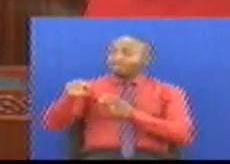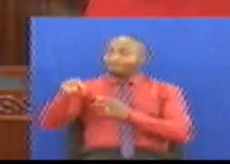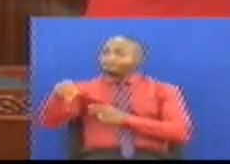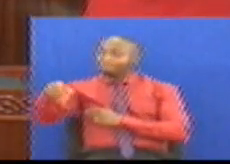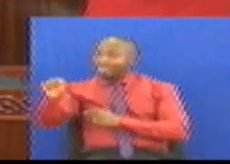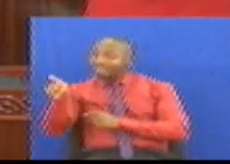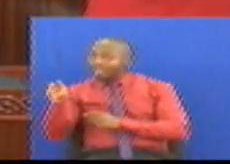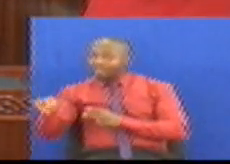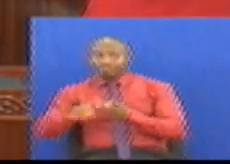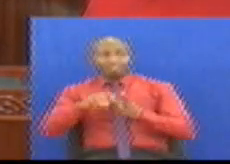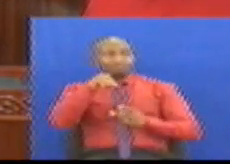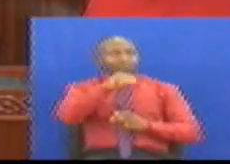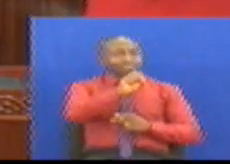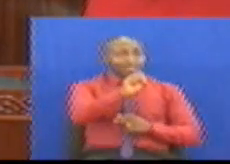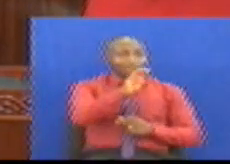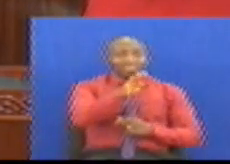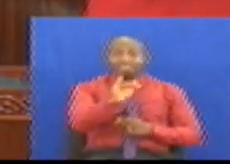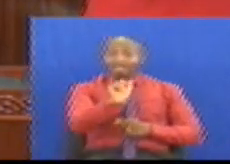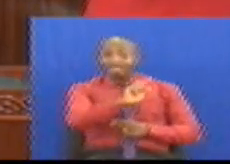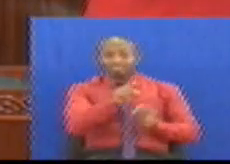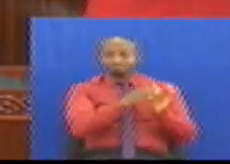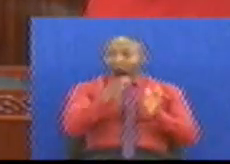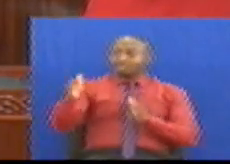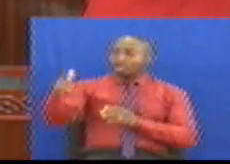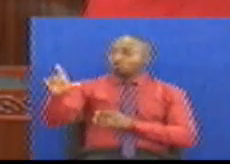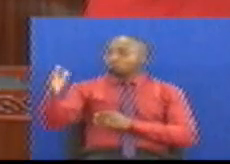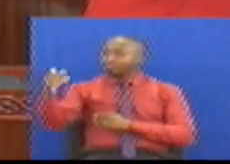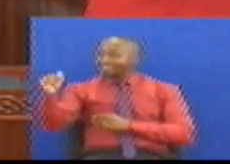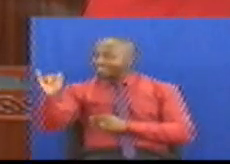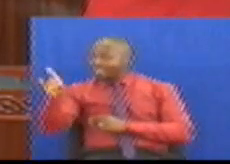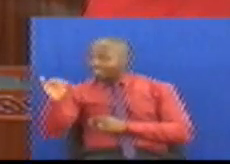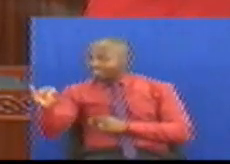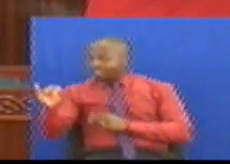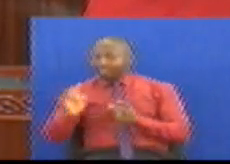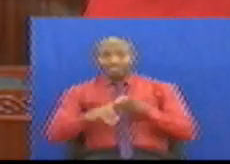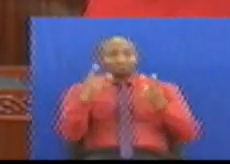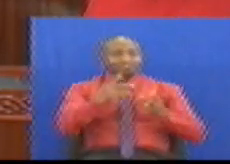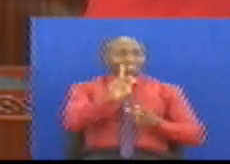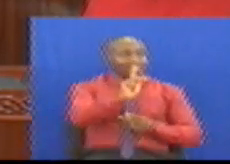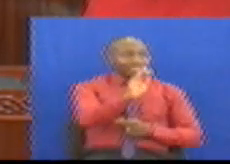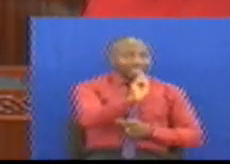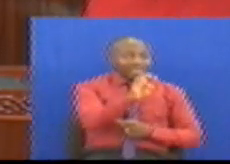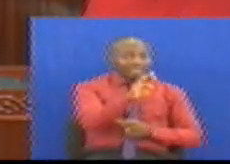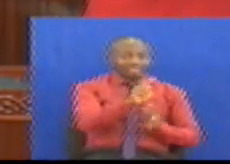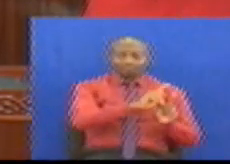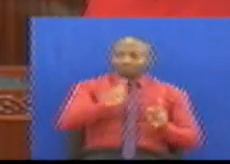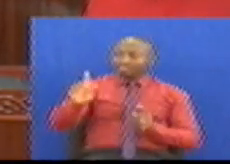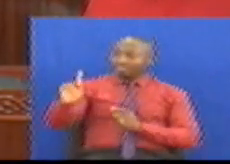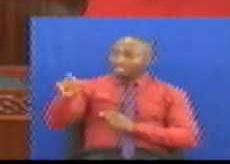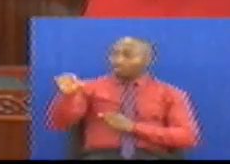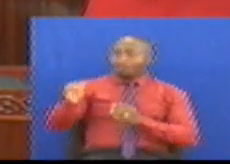kuna barabara ya Msambiazi mpaka Lutindi, lakini pia iko barabara ya K Kerenge kwenda Kijango mpaka